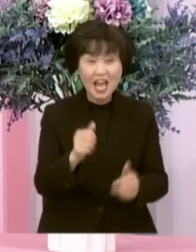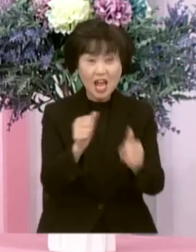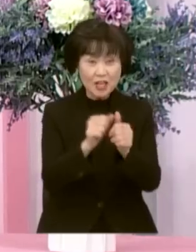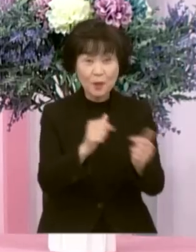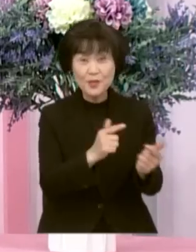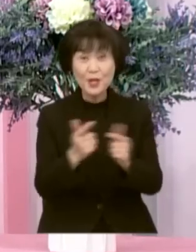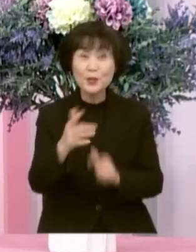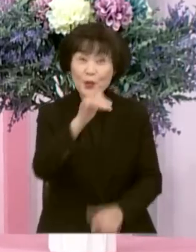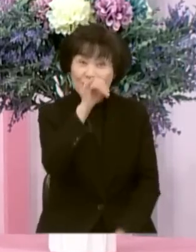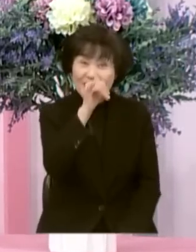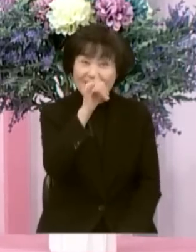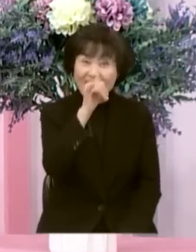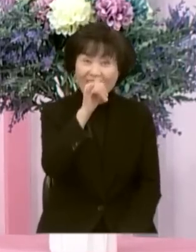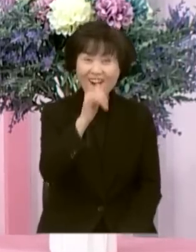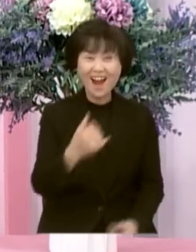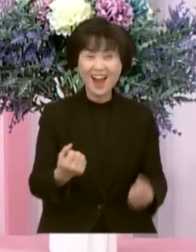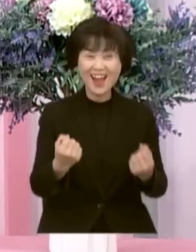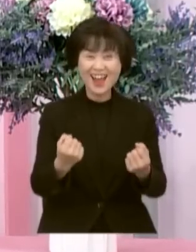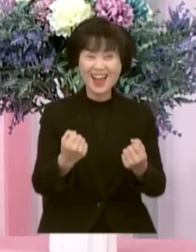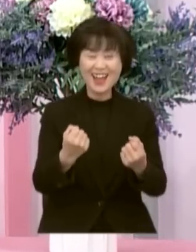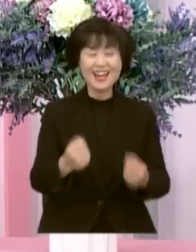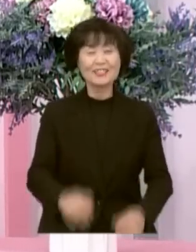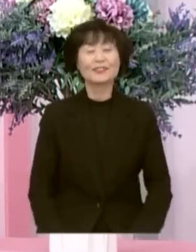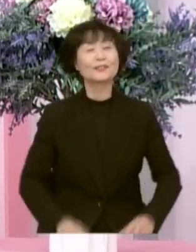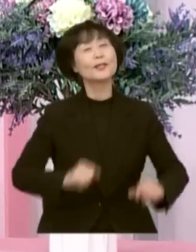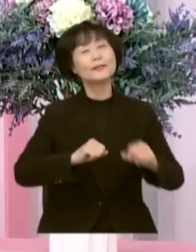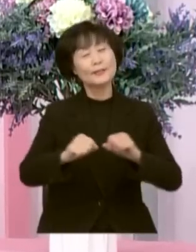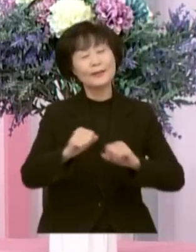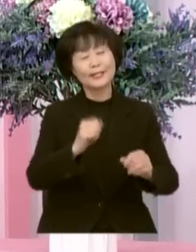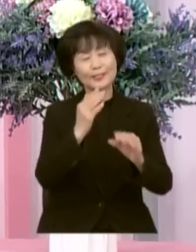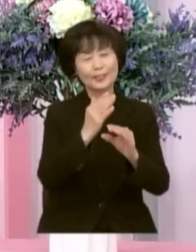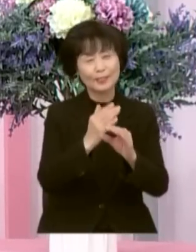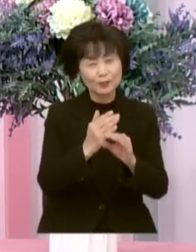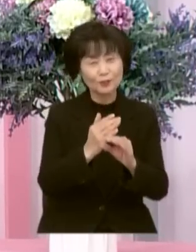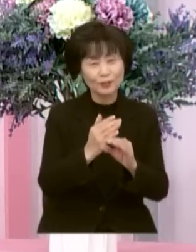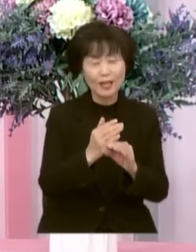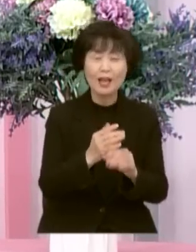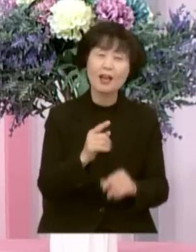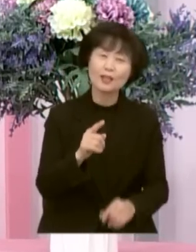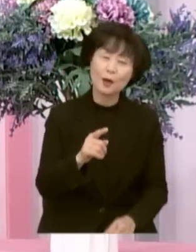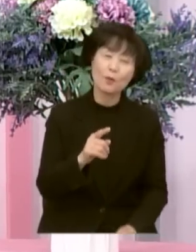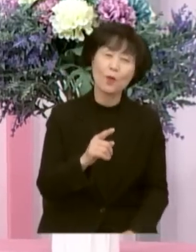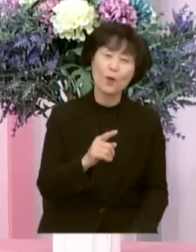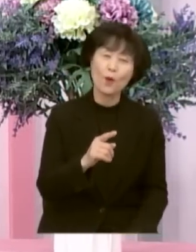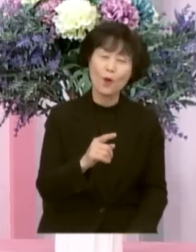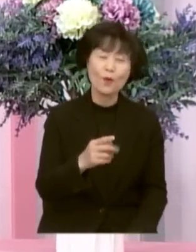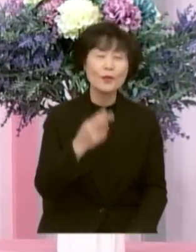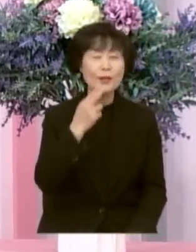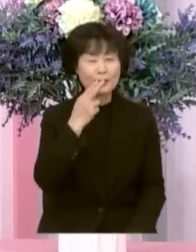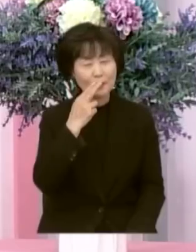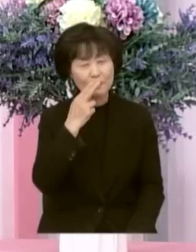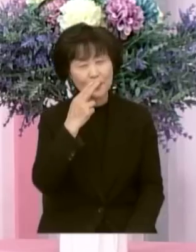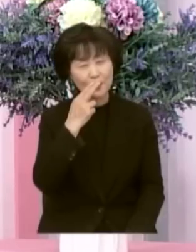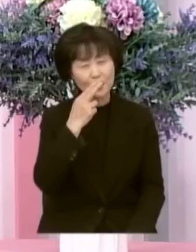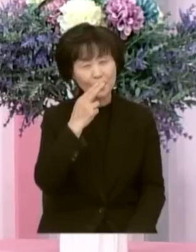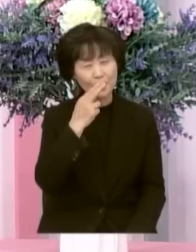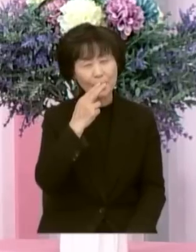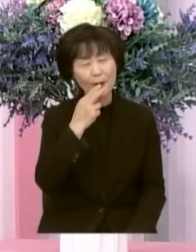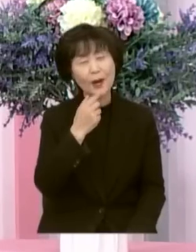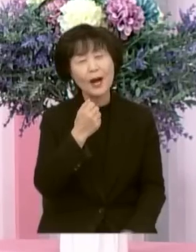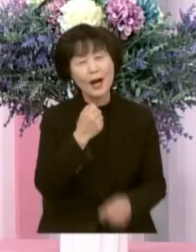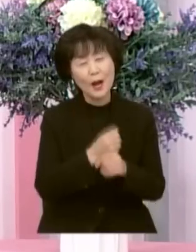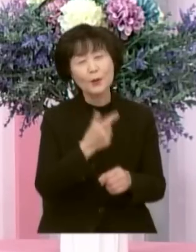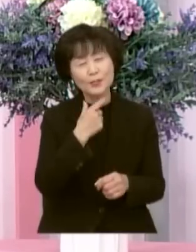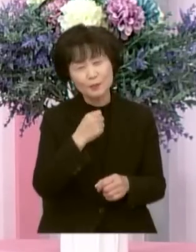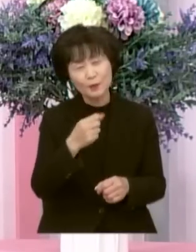그리고 또 이게 뭐 이게 활동을 하다 보니까 술도 좀 마셔보고 싶고 뭐 담배도 좀 펴보고 싶고